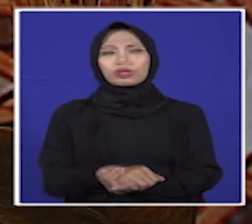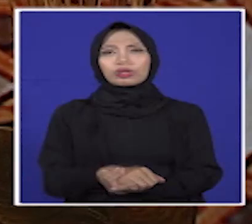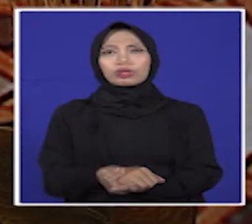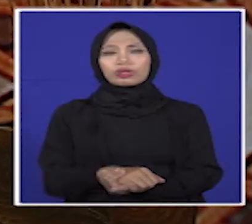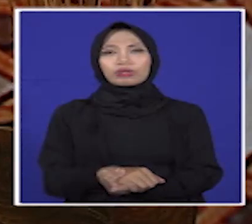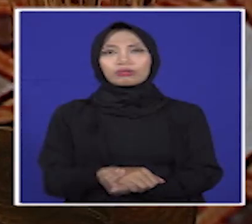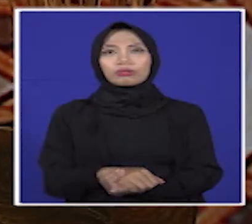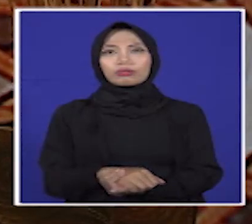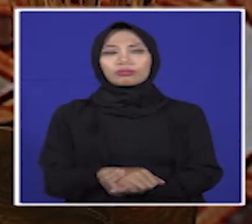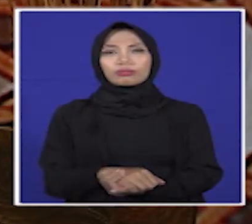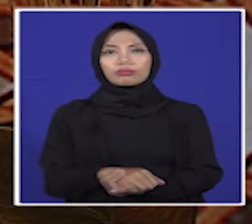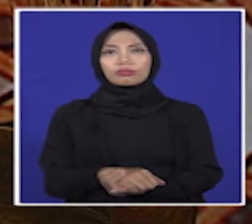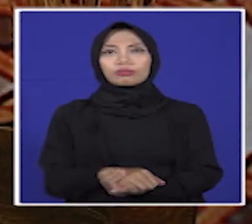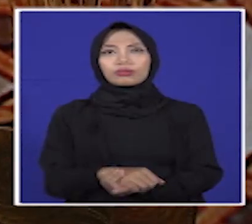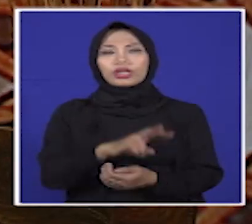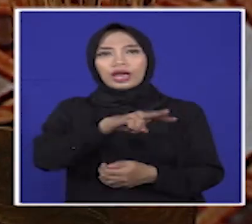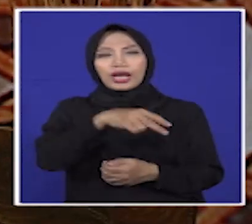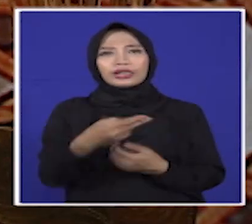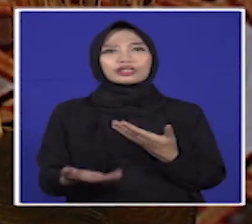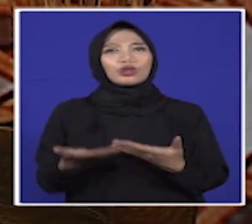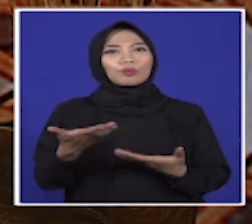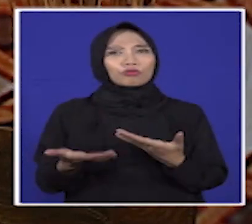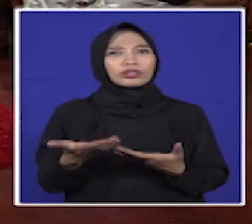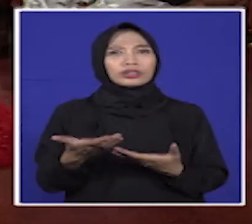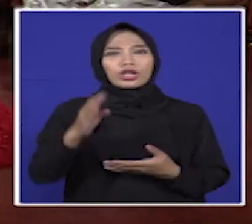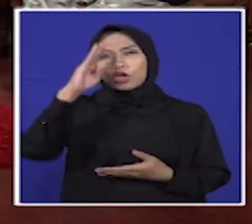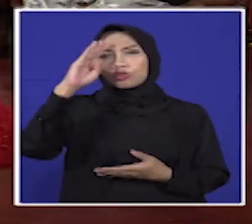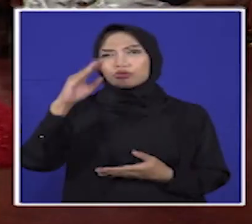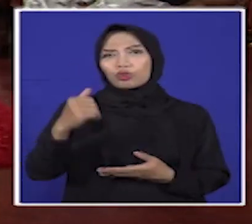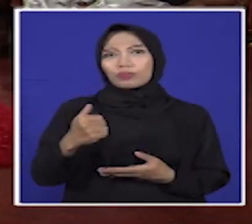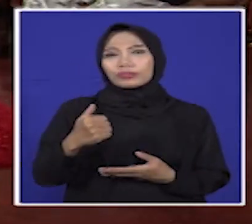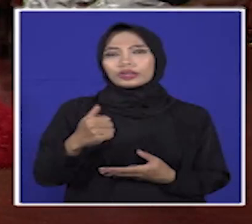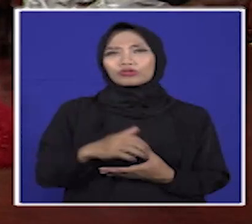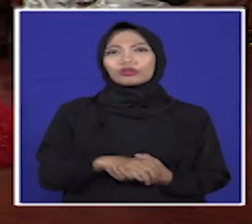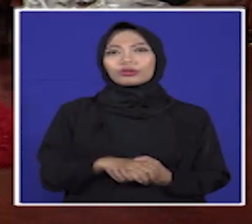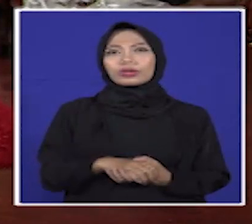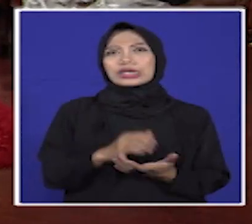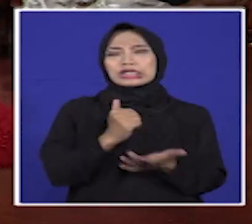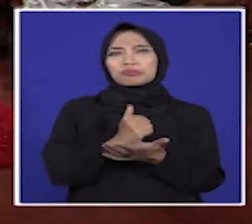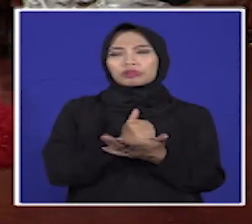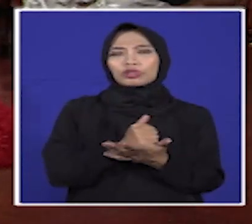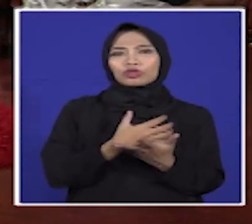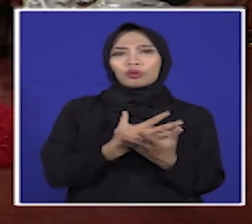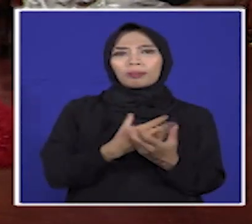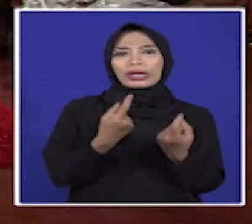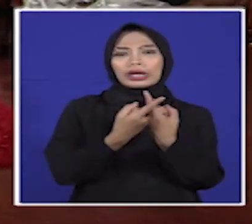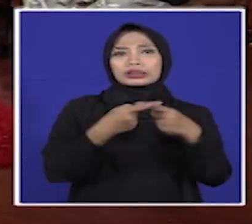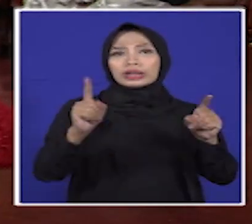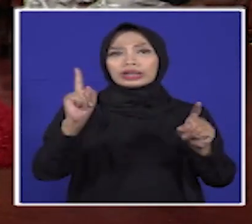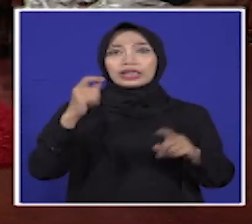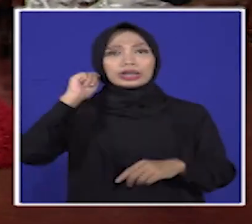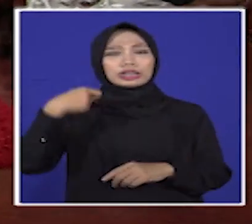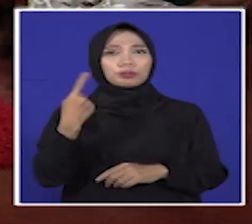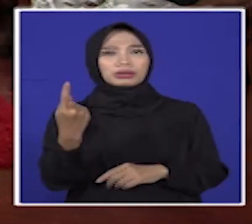ikhlas untuk melepaskan istri yang awal. Hanya sekedar untuk memenuhi keinginan Mbak Tita saja. Sehingga